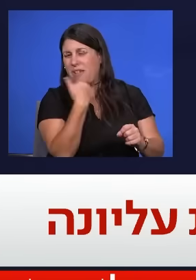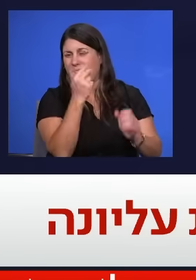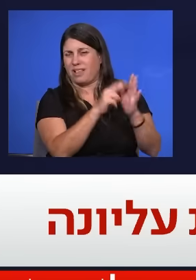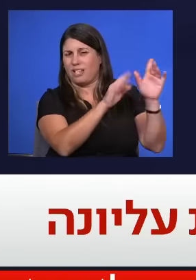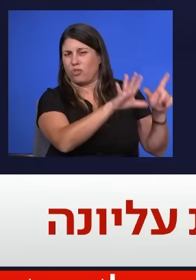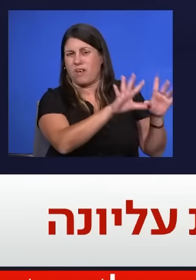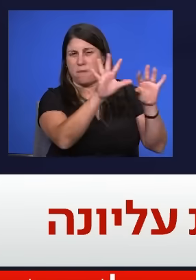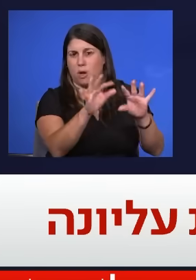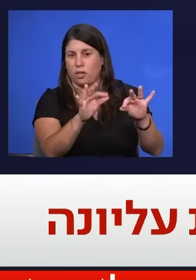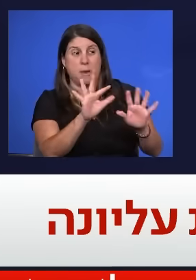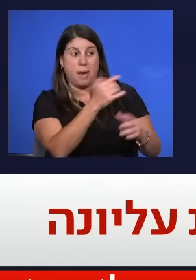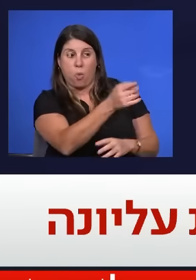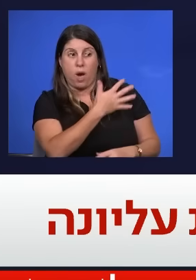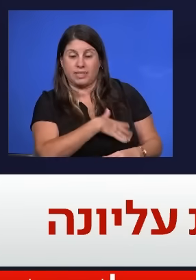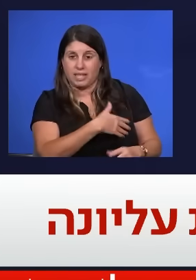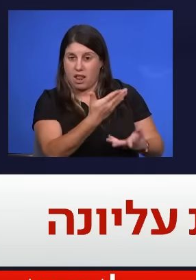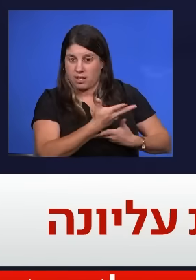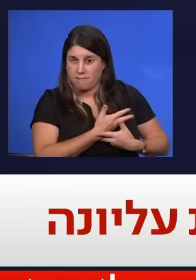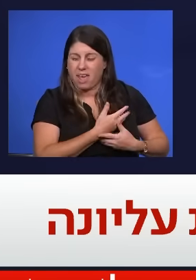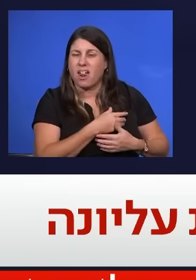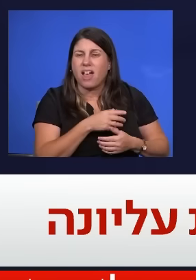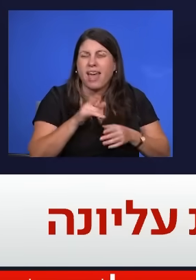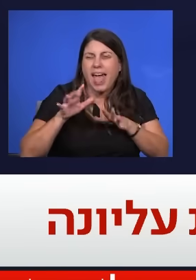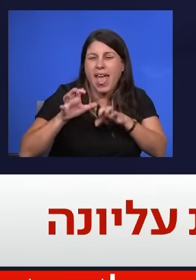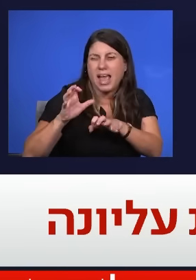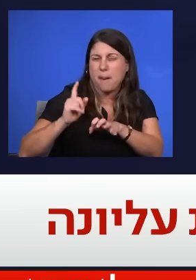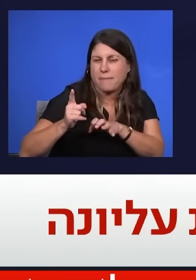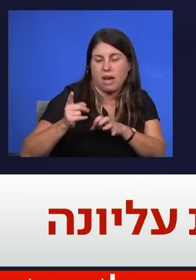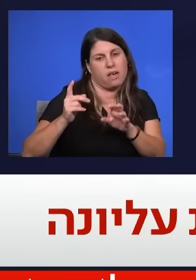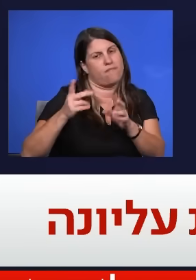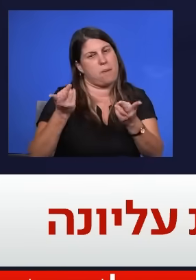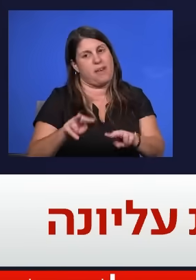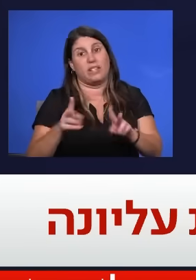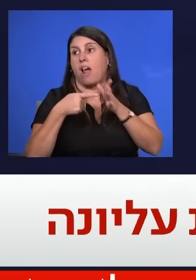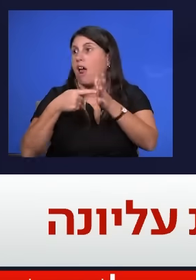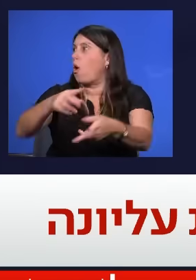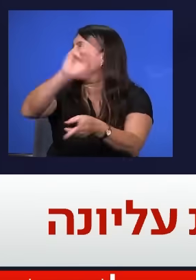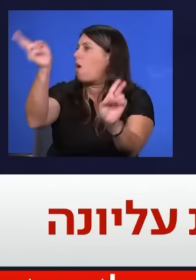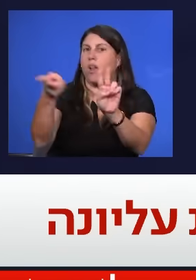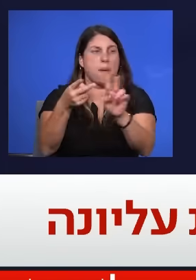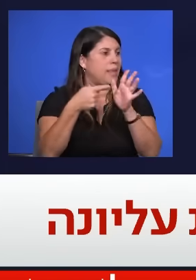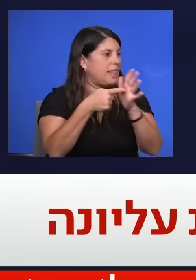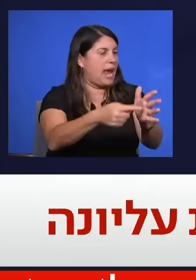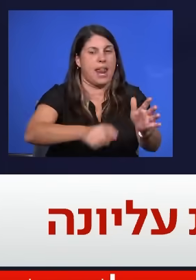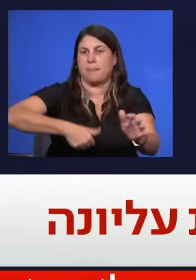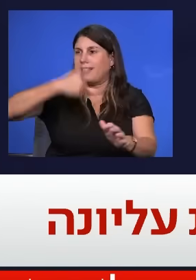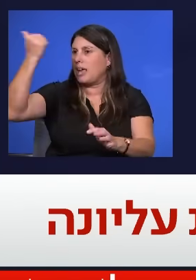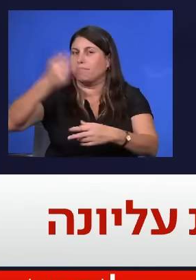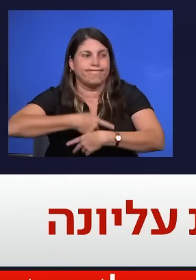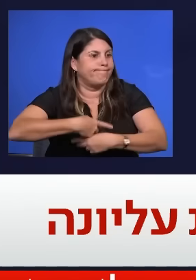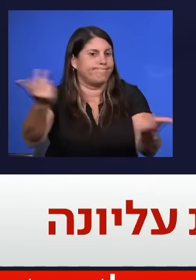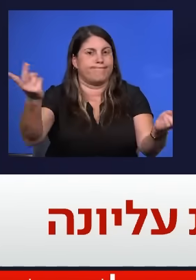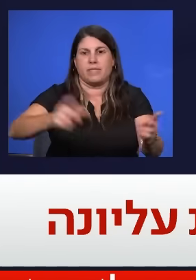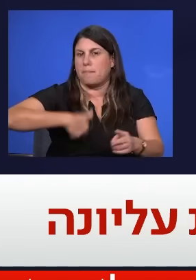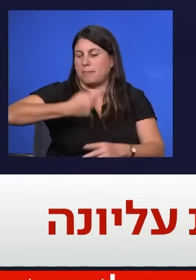רצה להשיג זה אימה ומוות. אנחנו נראה את זה לעולם, נראה את זה למנהיגים, נראה את זה. אנחנו צריכים לעשות את זה טוב יותר